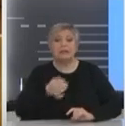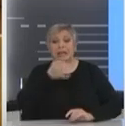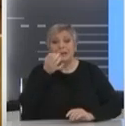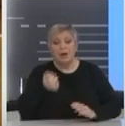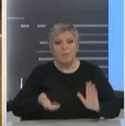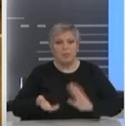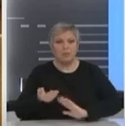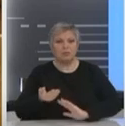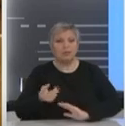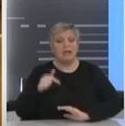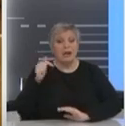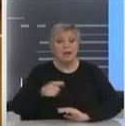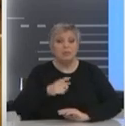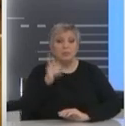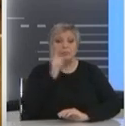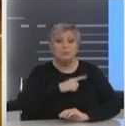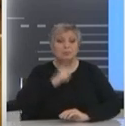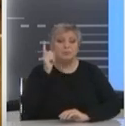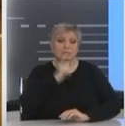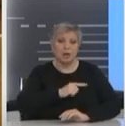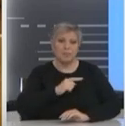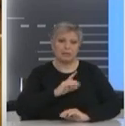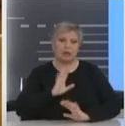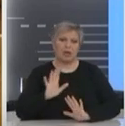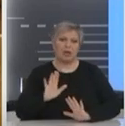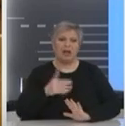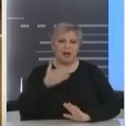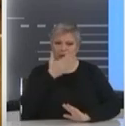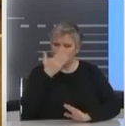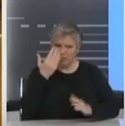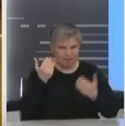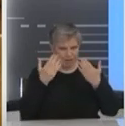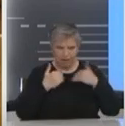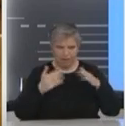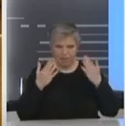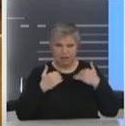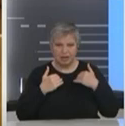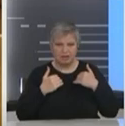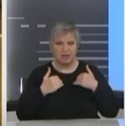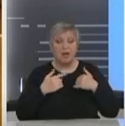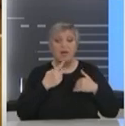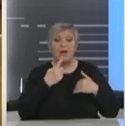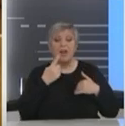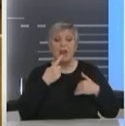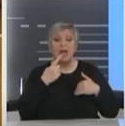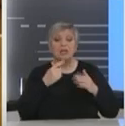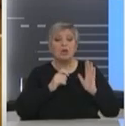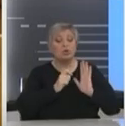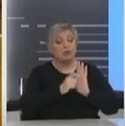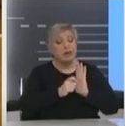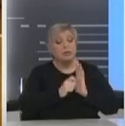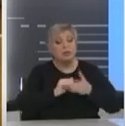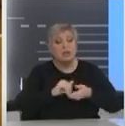ανήθικο, είναι η καμπάνια που διεξάγεται με το επιχείρημα ότι η ρύθμιση για την απαρτία στα